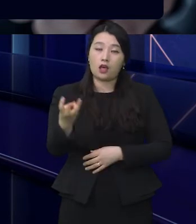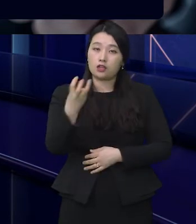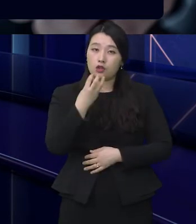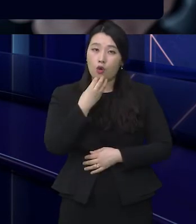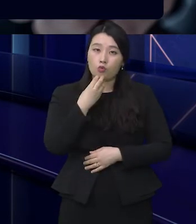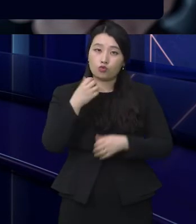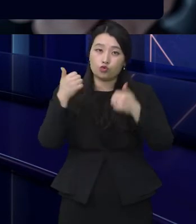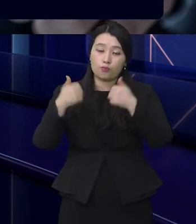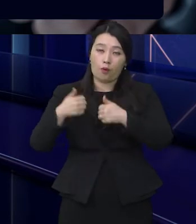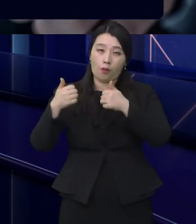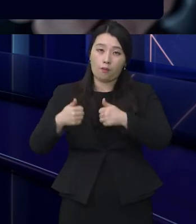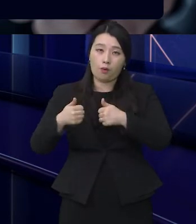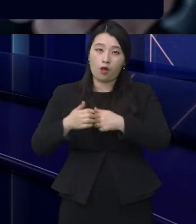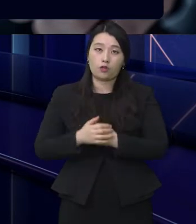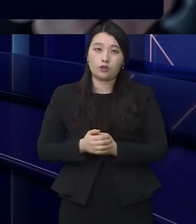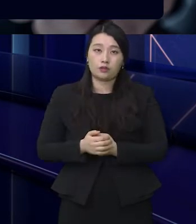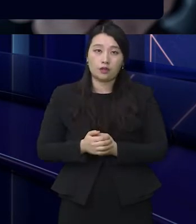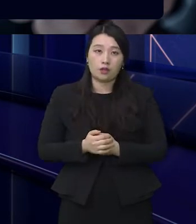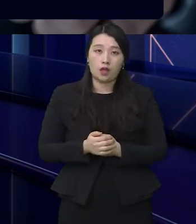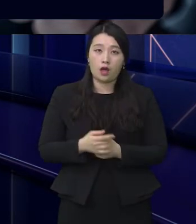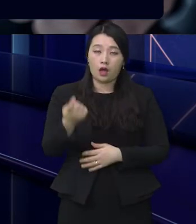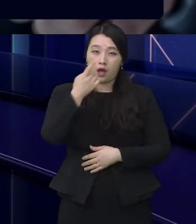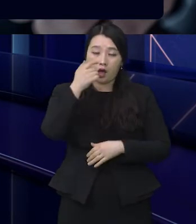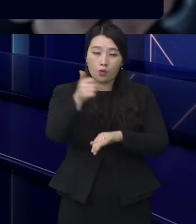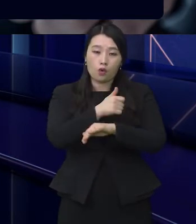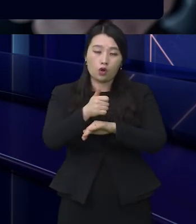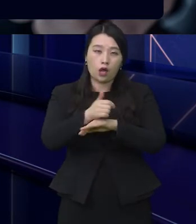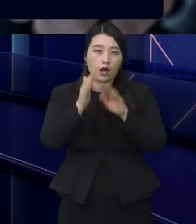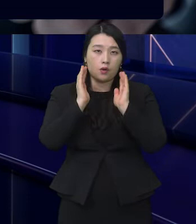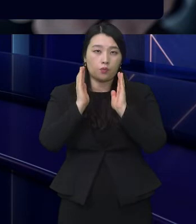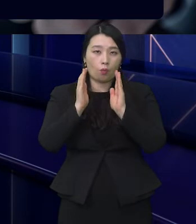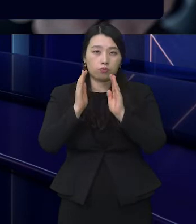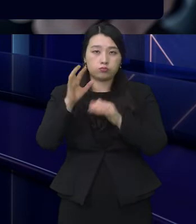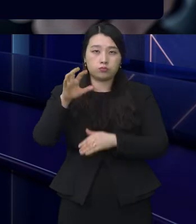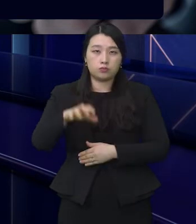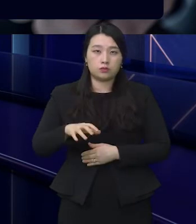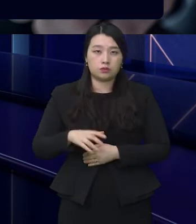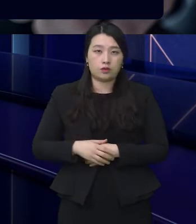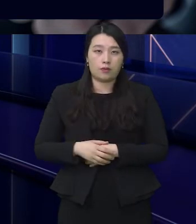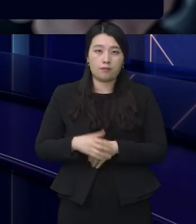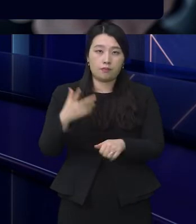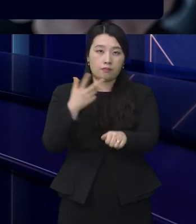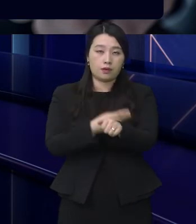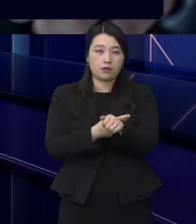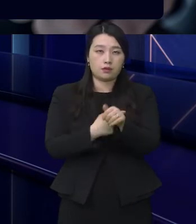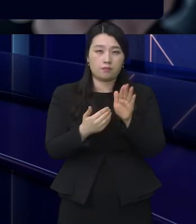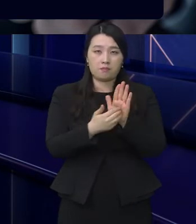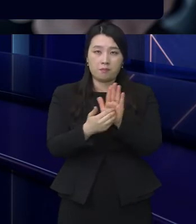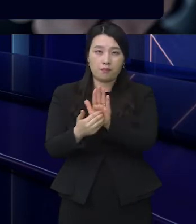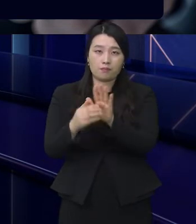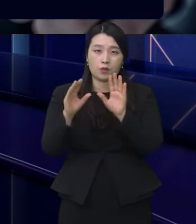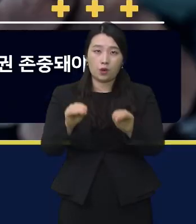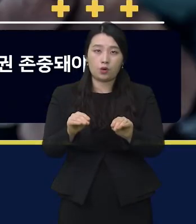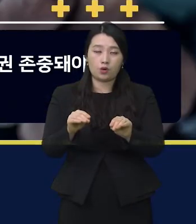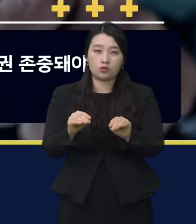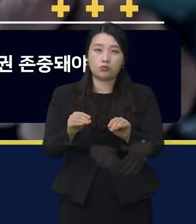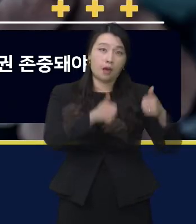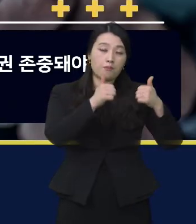학원과 독소 실 스타일 카페에 대한 방역 배스 집행정지 신청을 일부 인용했습니다